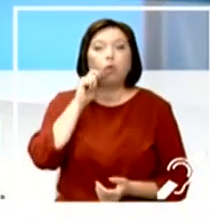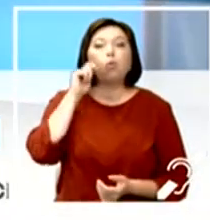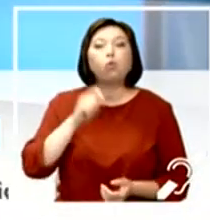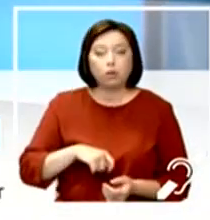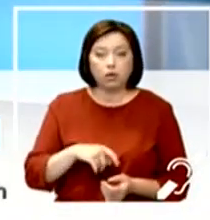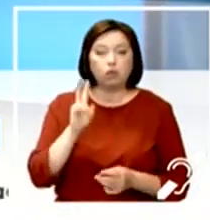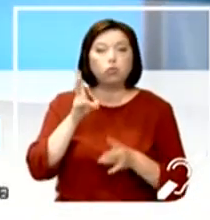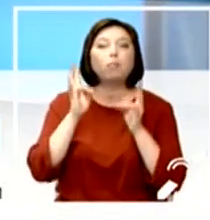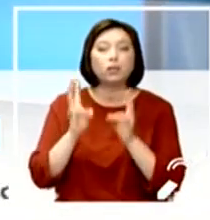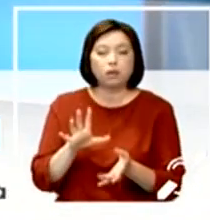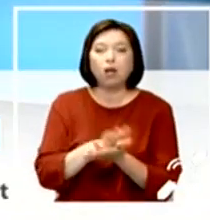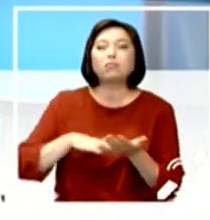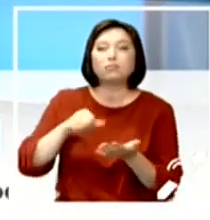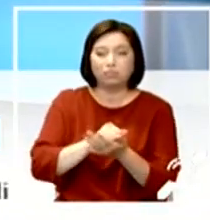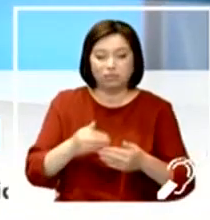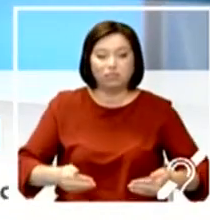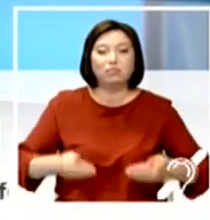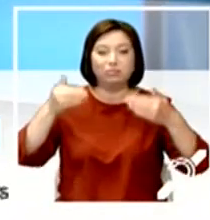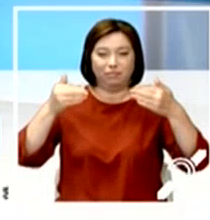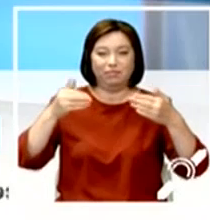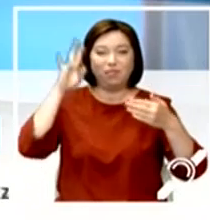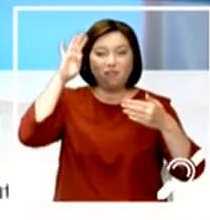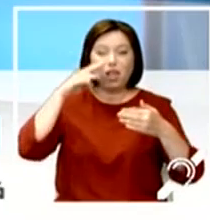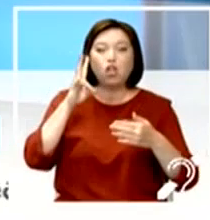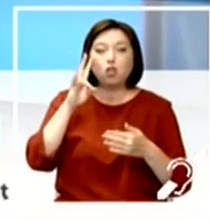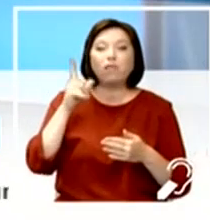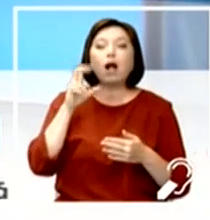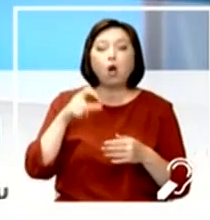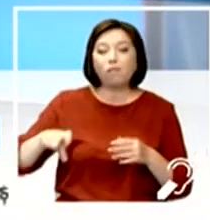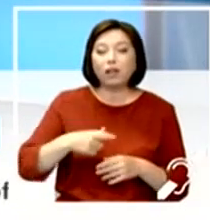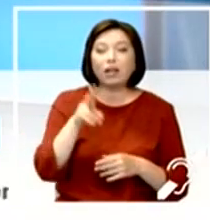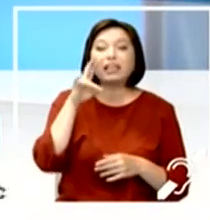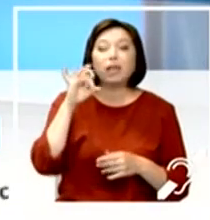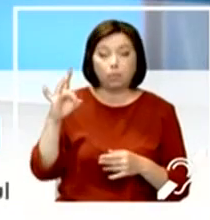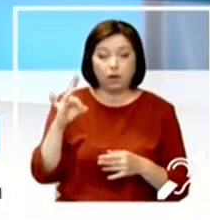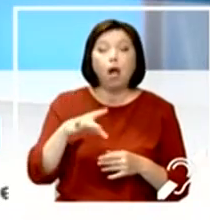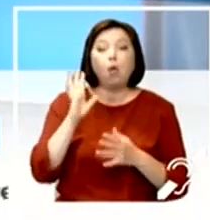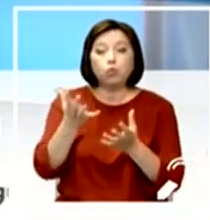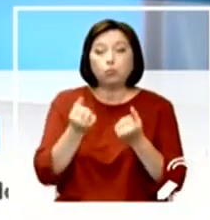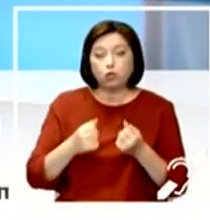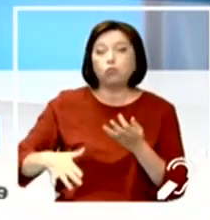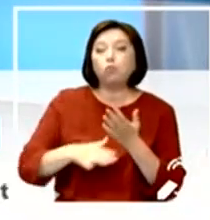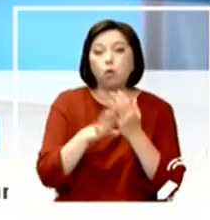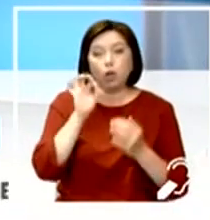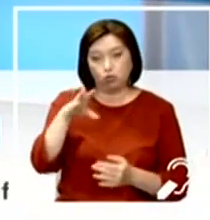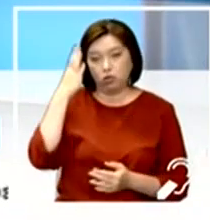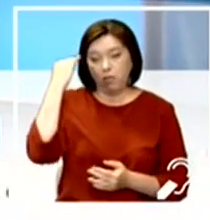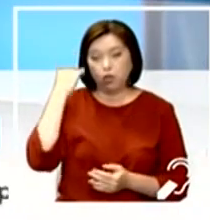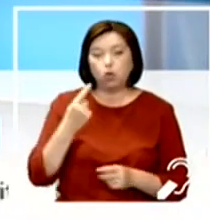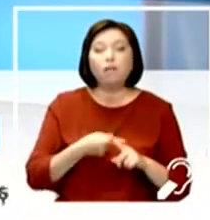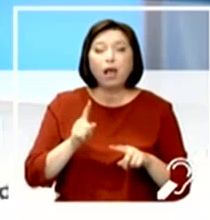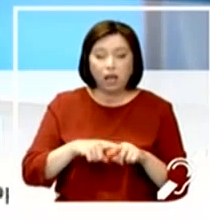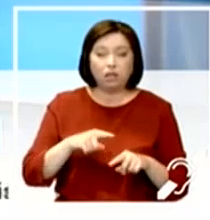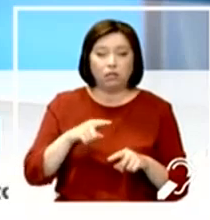Ucrainenii afectați de distrugerea barajului de la Nova Cahovca de pe râul Nipru vor primi în ajutor alimente din Republica Moldova. Este